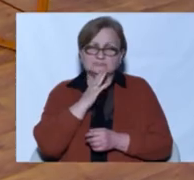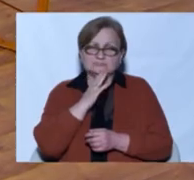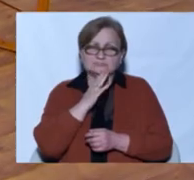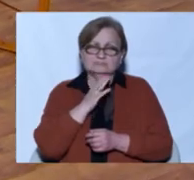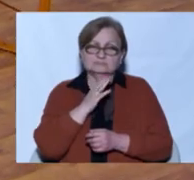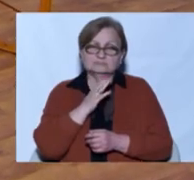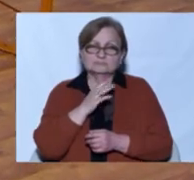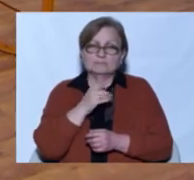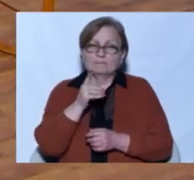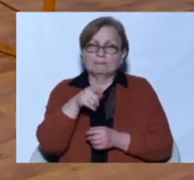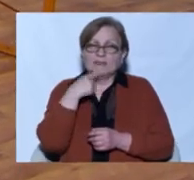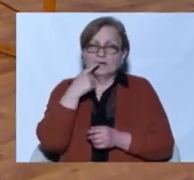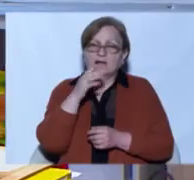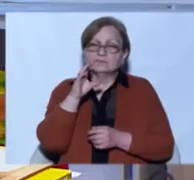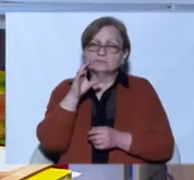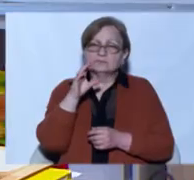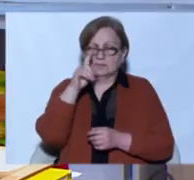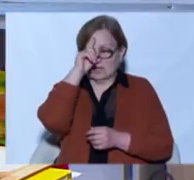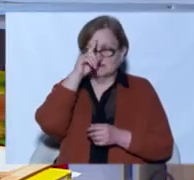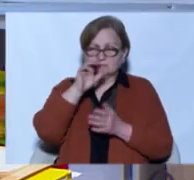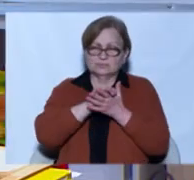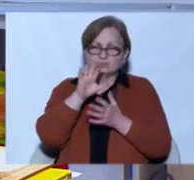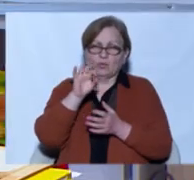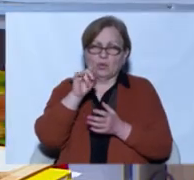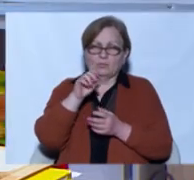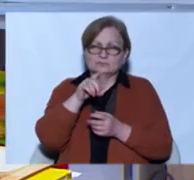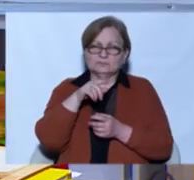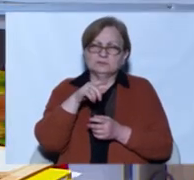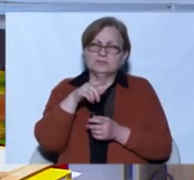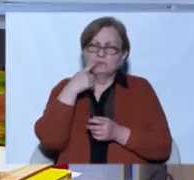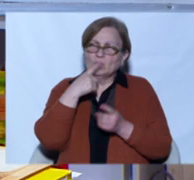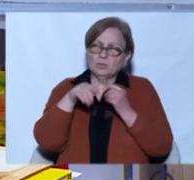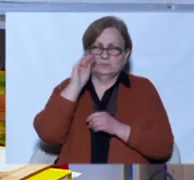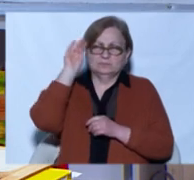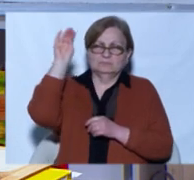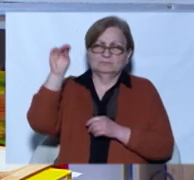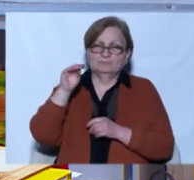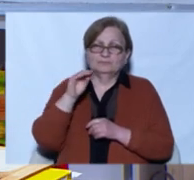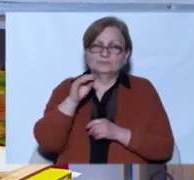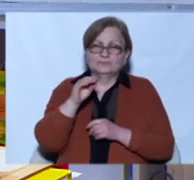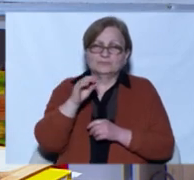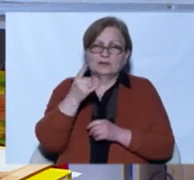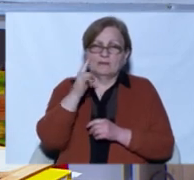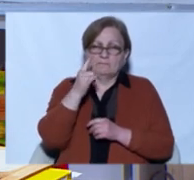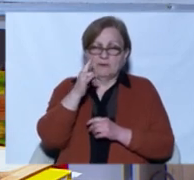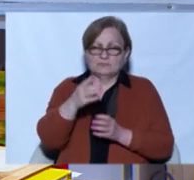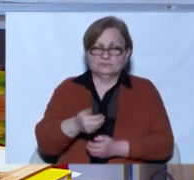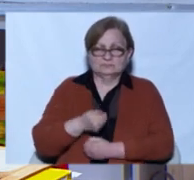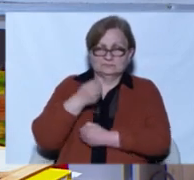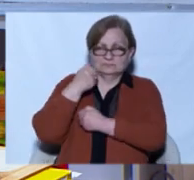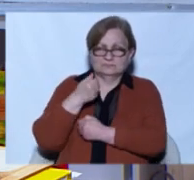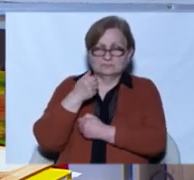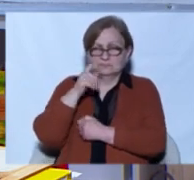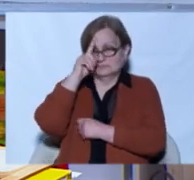ილიკომ სოლომონს. ნეტავ რას აპირებს ბიჭი? სოლომონმა ბავში ხელში აიყვანა.